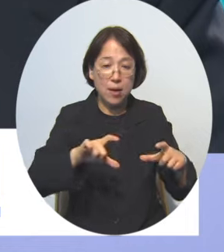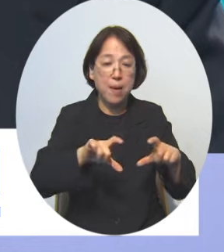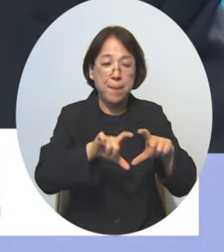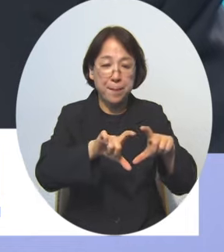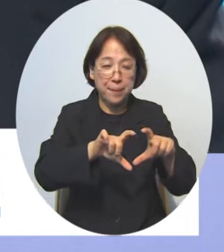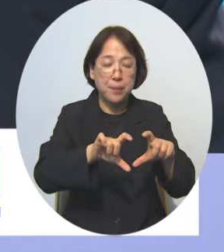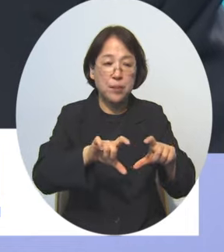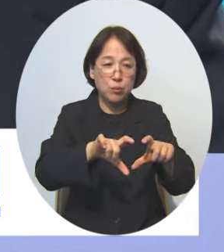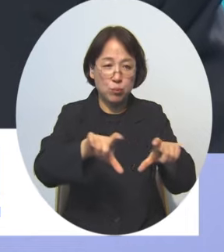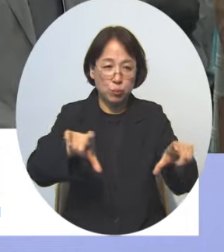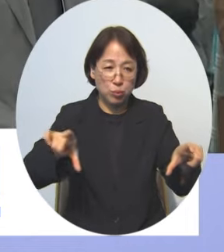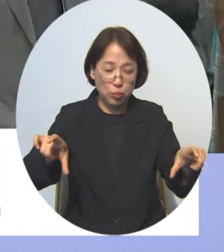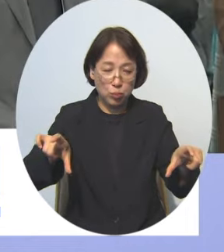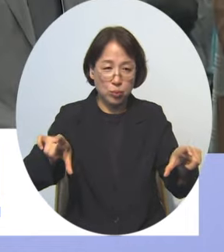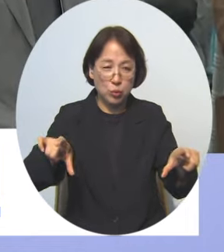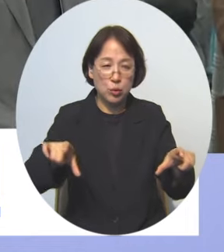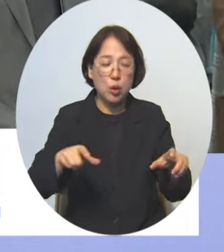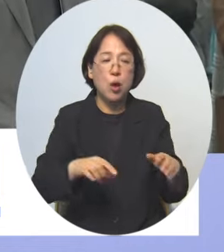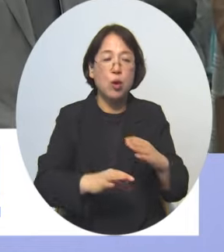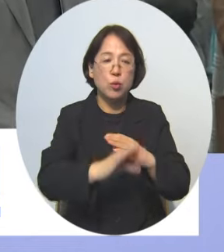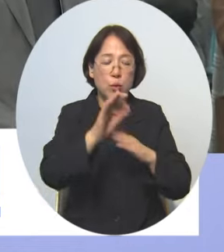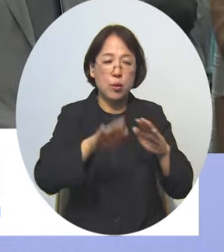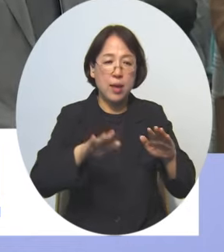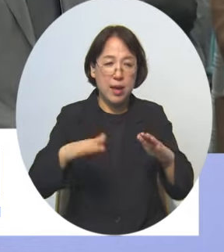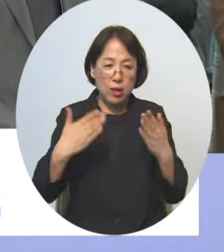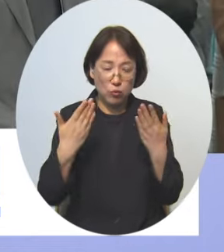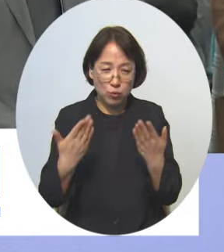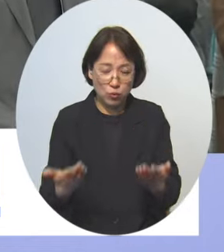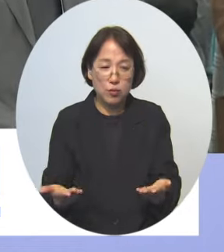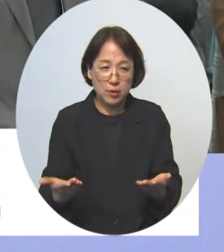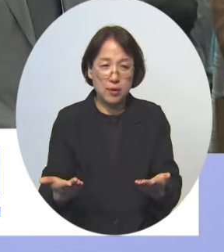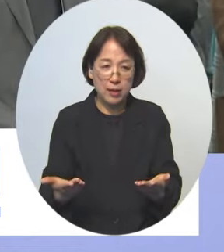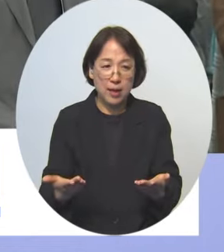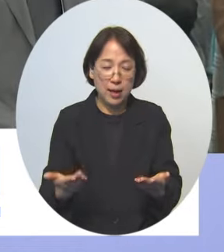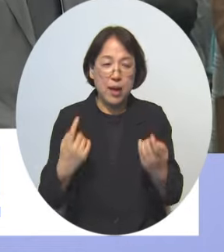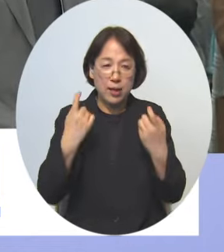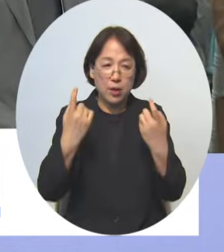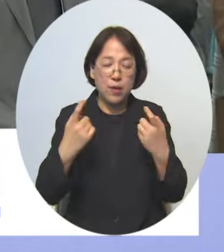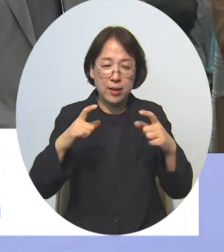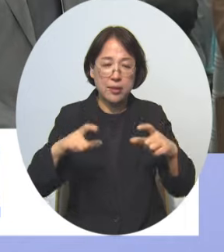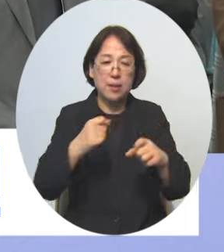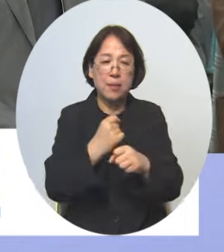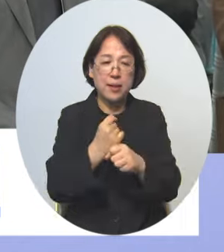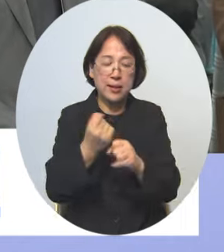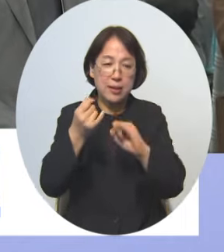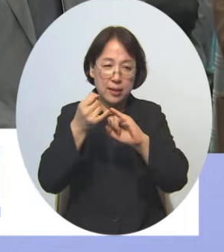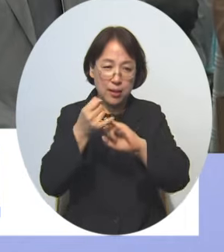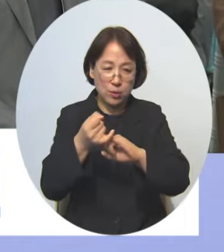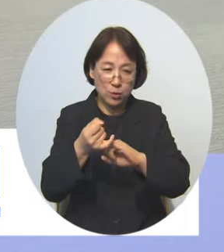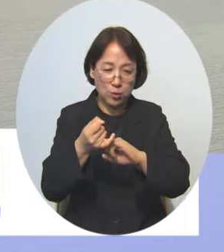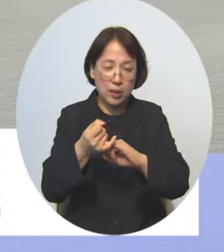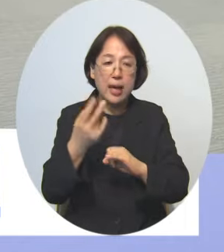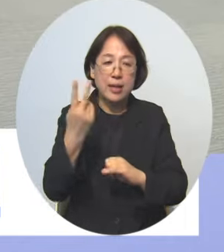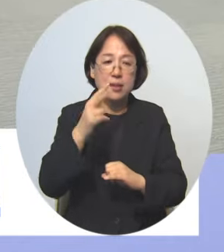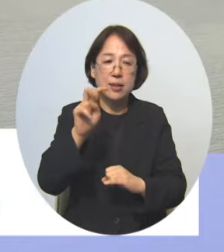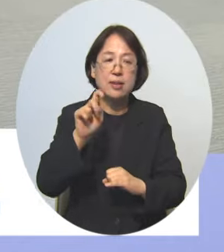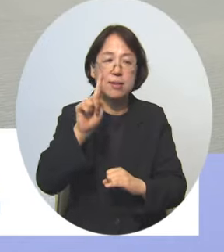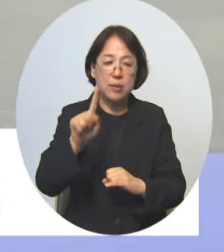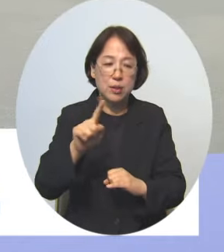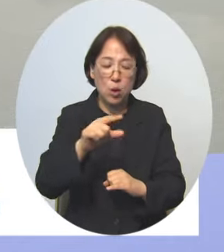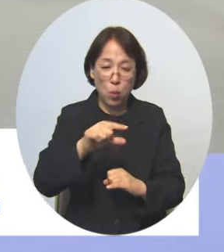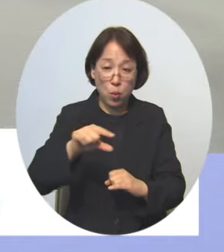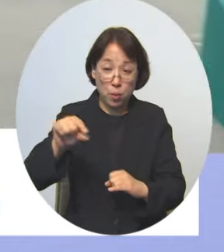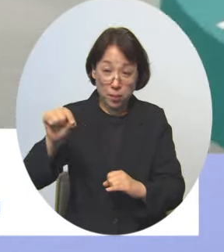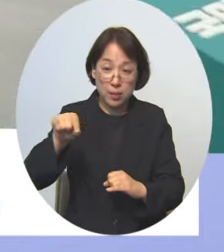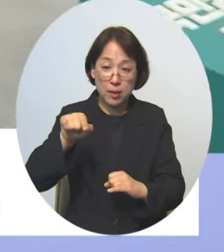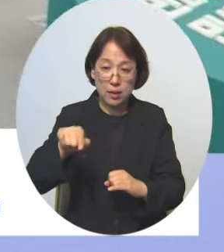동해안 휴양벨트 조성 사업에 대한 지원을 할 것이라고 밝혔습니다. 이 앞서 지난 2021년 경상북도는 호미반도에 이